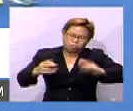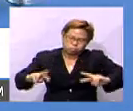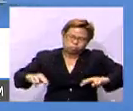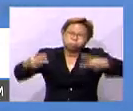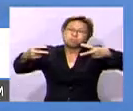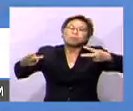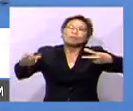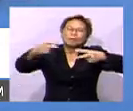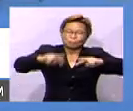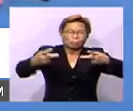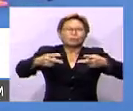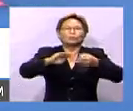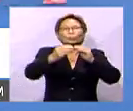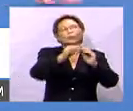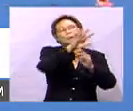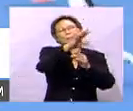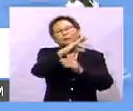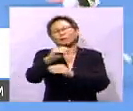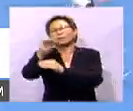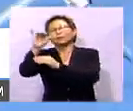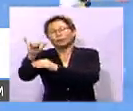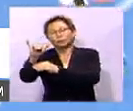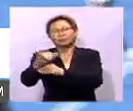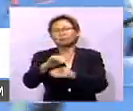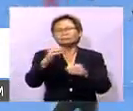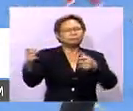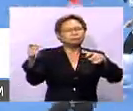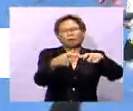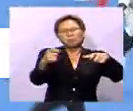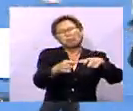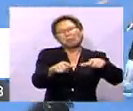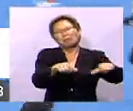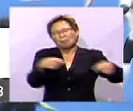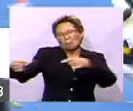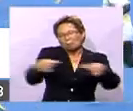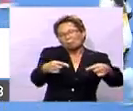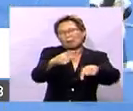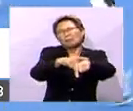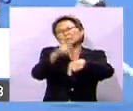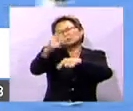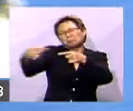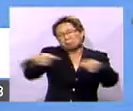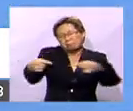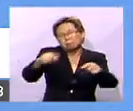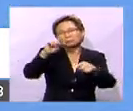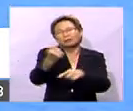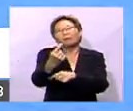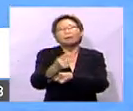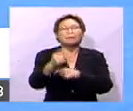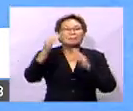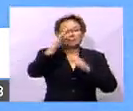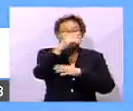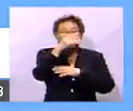tempat kelima dan keenam. Tiada jaringan di suku pertama, perlawanan hanya rancak di suku kedua. Melaka mempunyai peluang terbaik